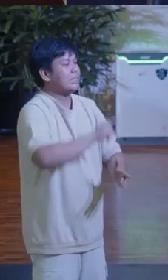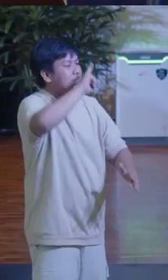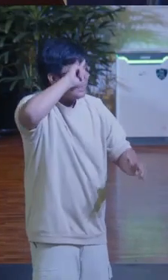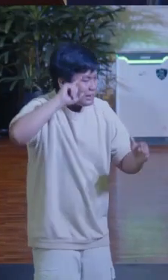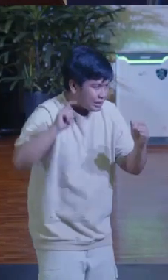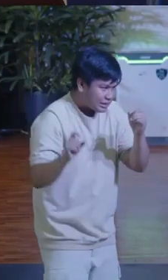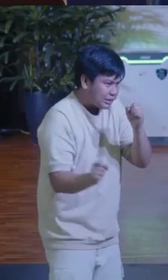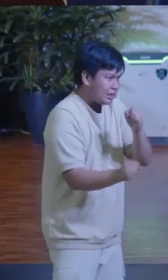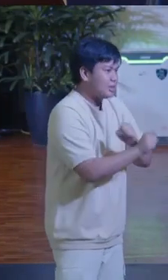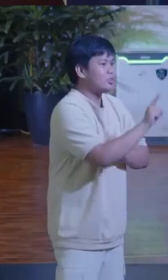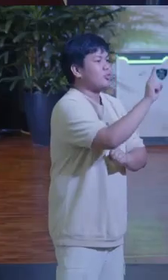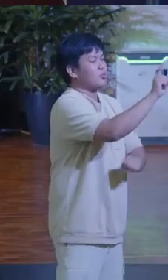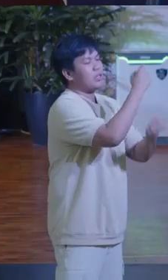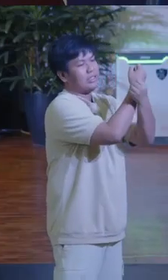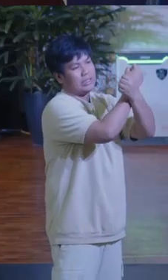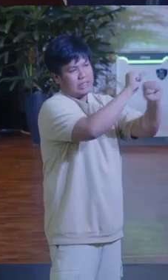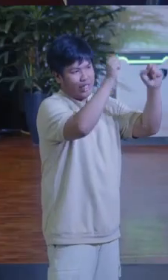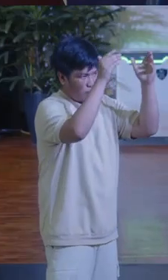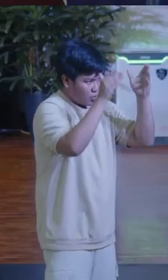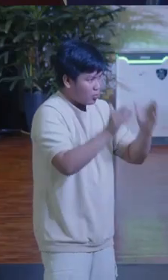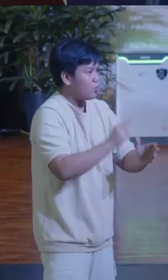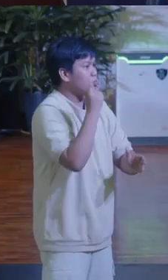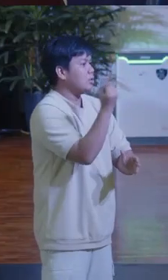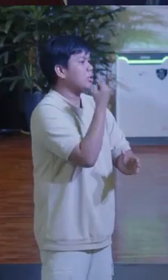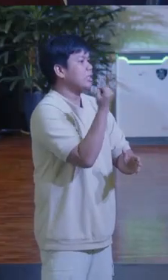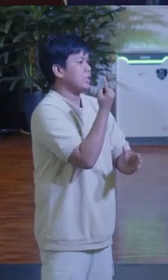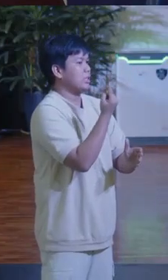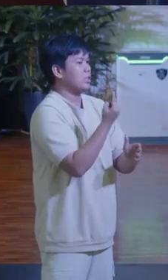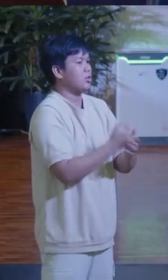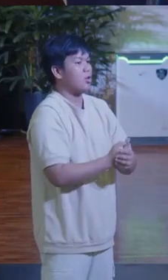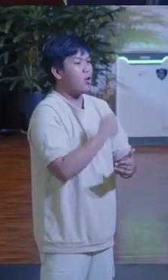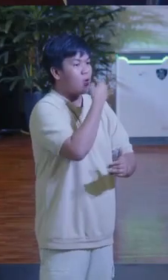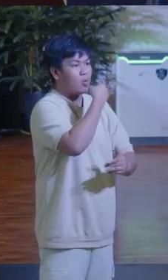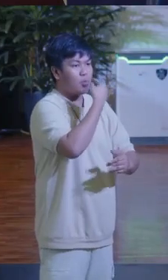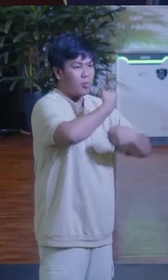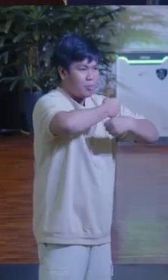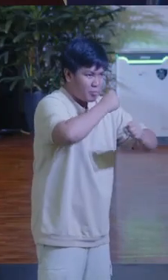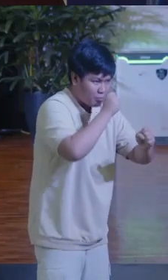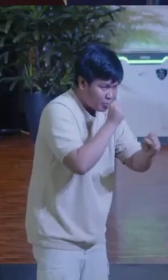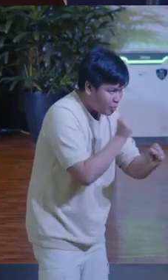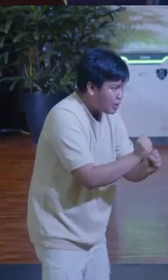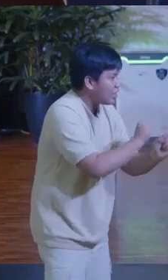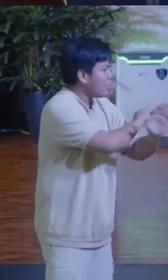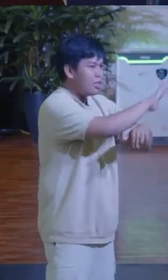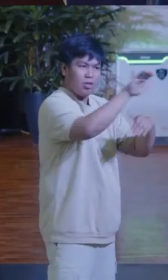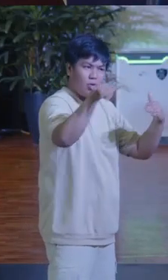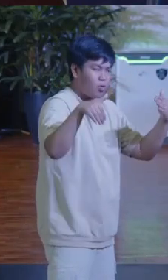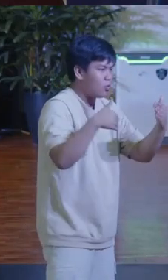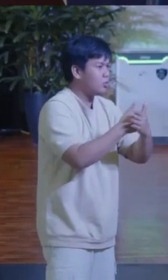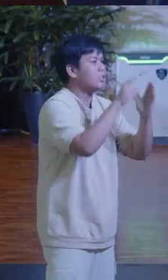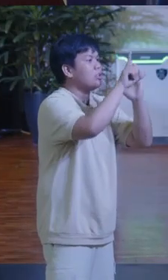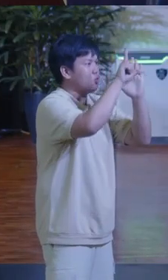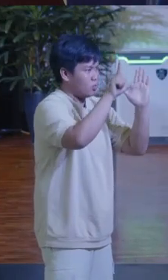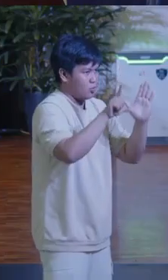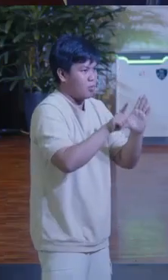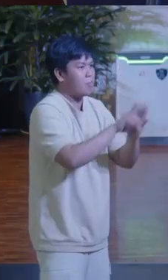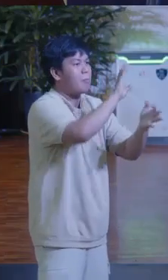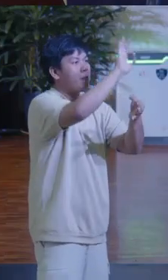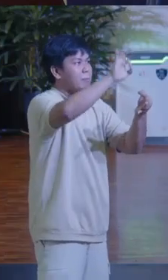sa isang tagapagligtas na gagawa ng lahat ng kinakailangan ng batas